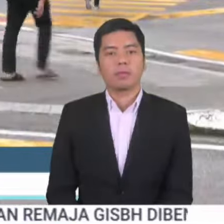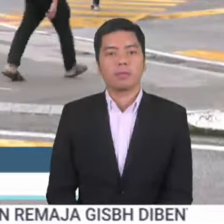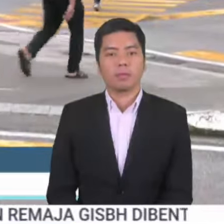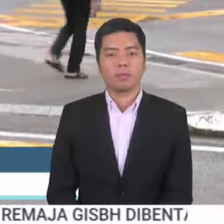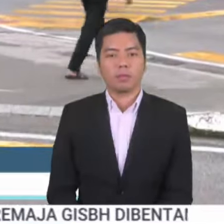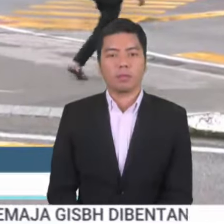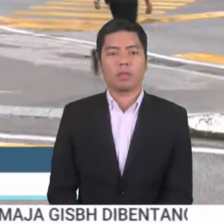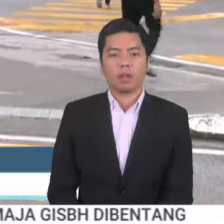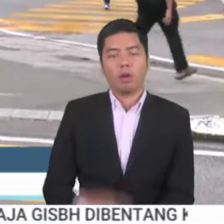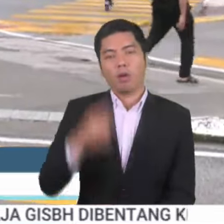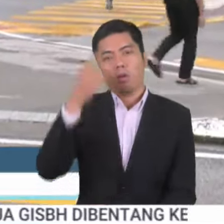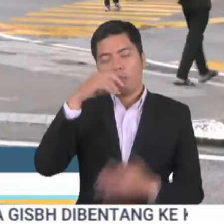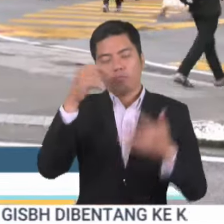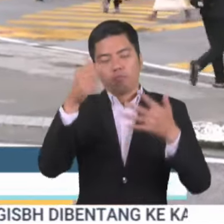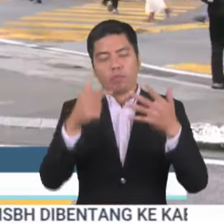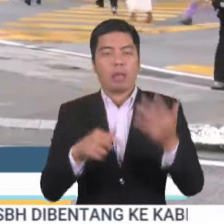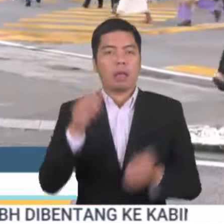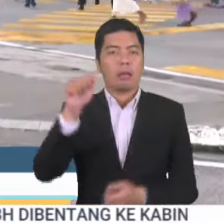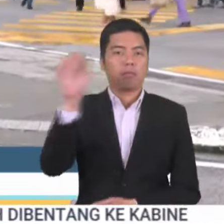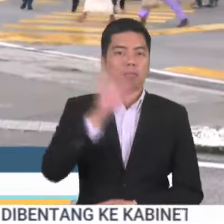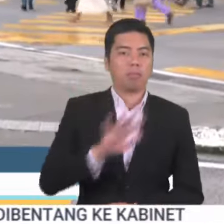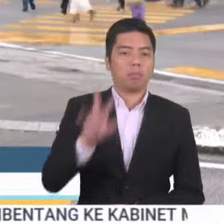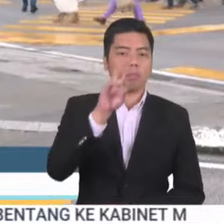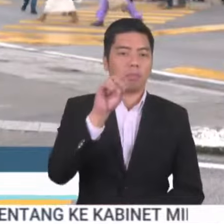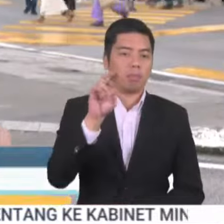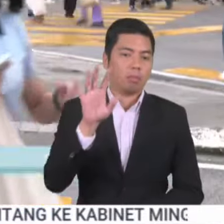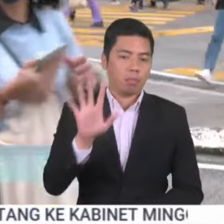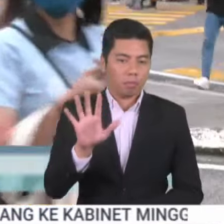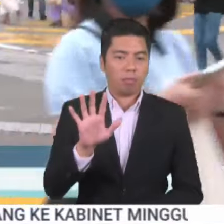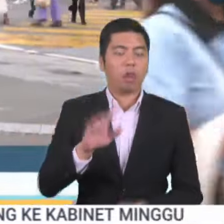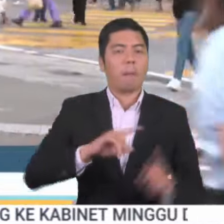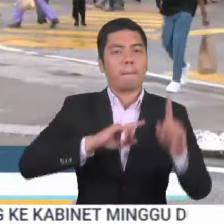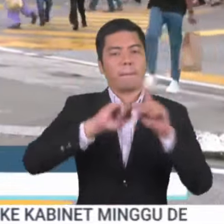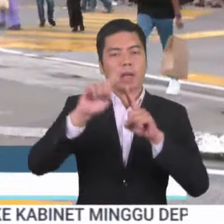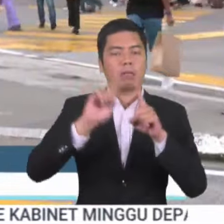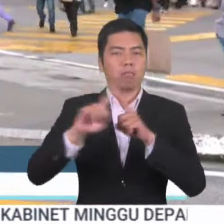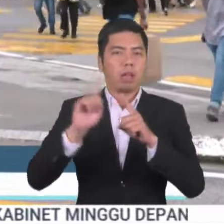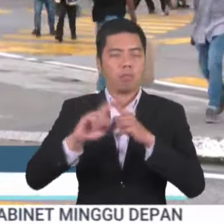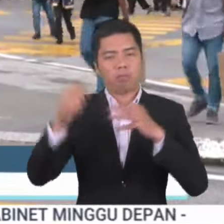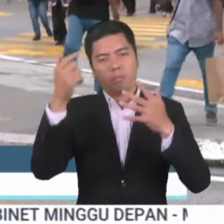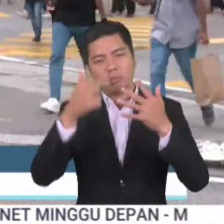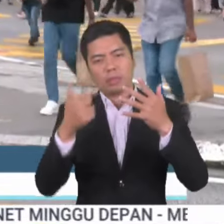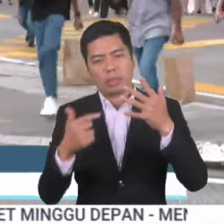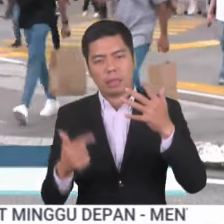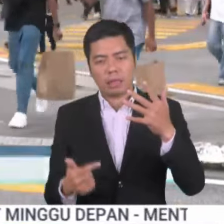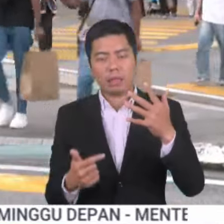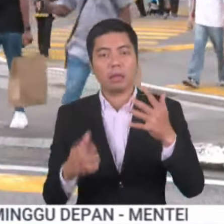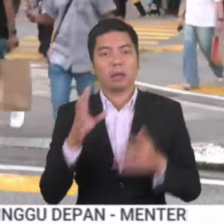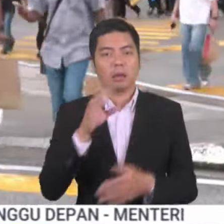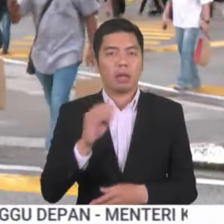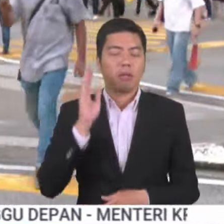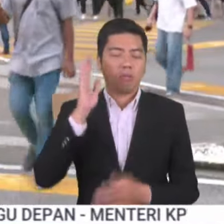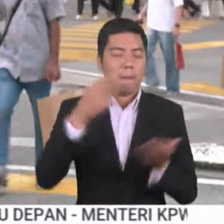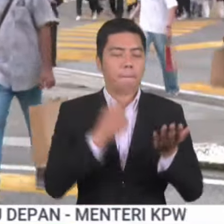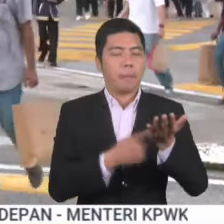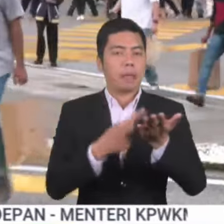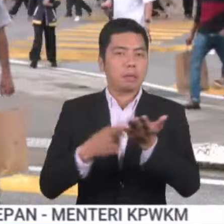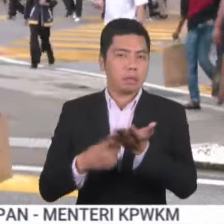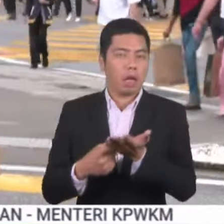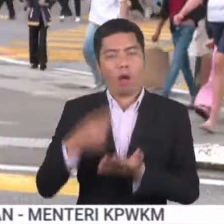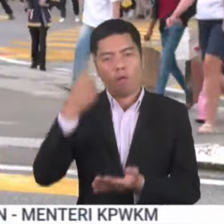Menjelang pengurusan ASEAN Malaysia 2025, pelbagai topik dan juga agenda yang akan dibincangkan